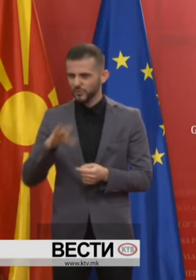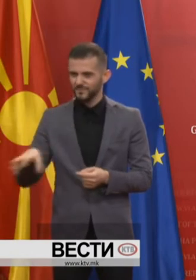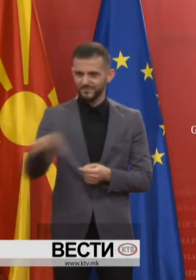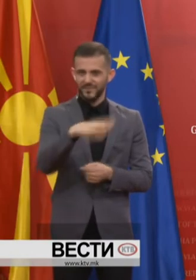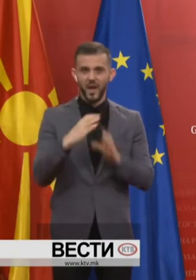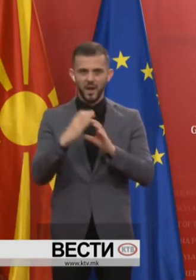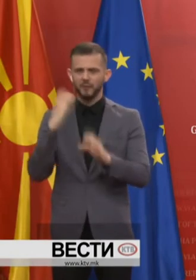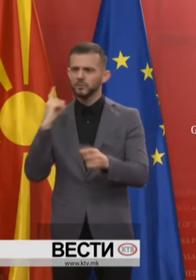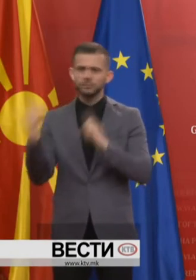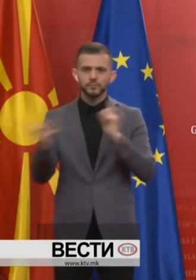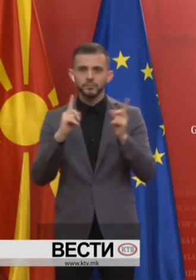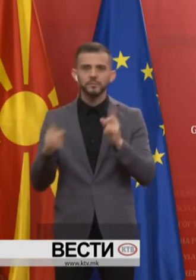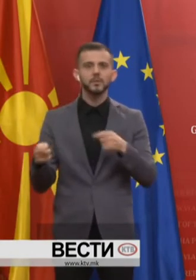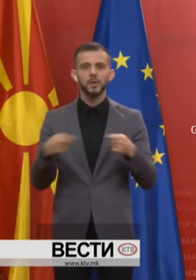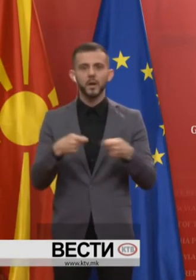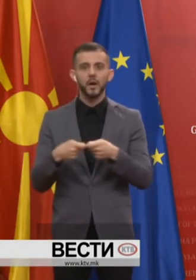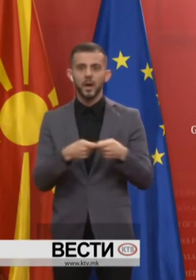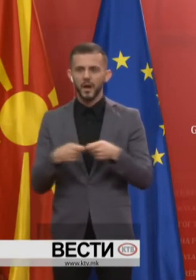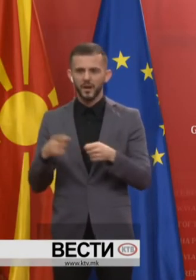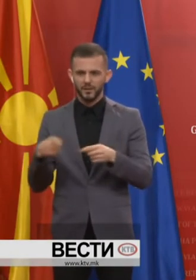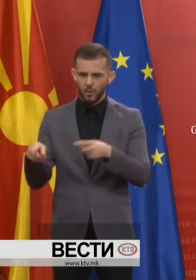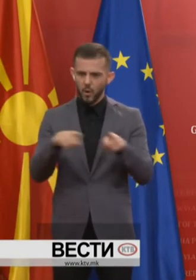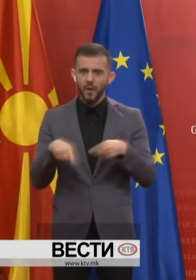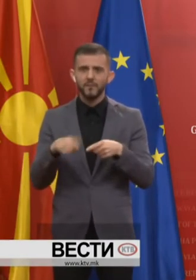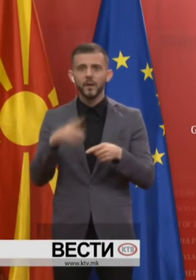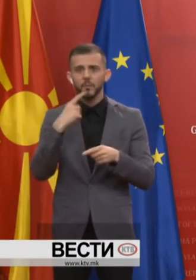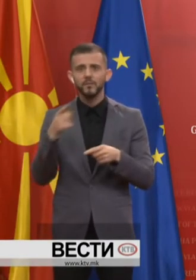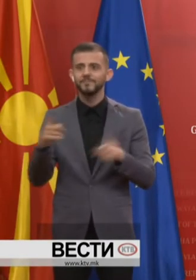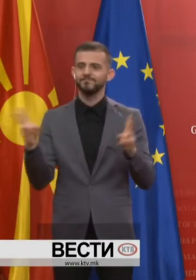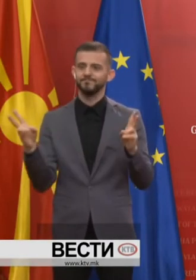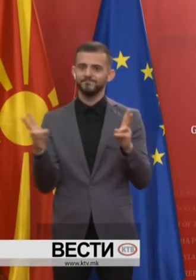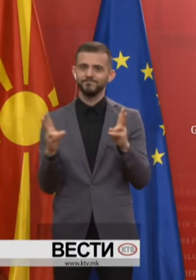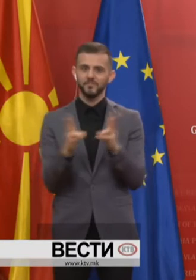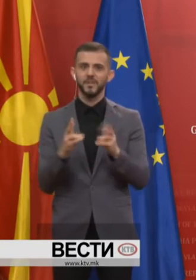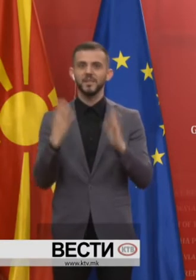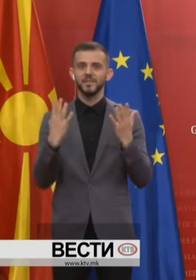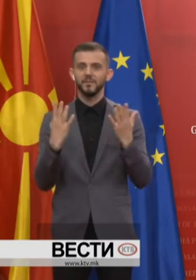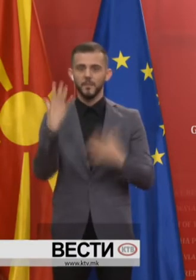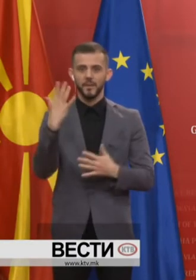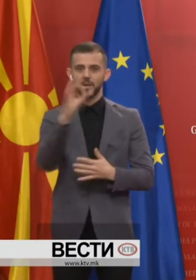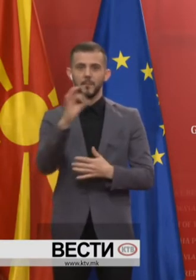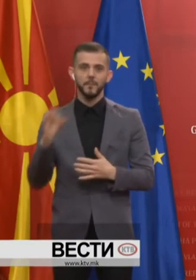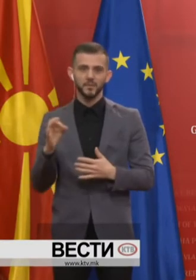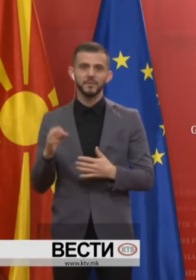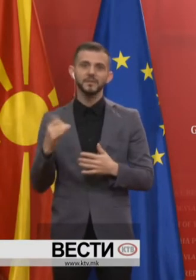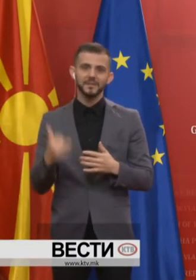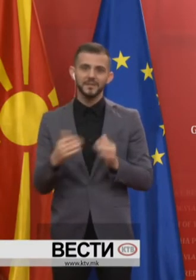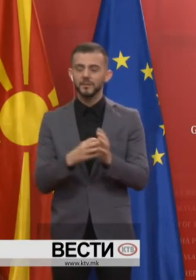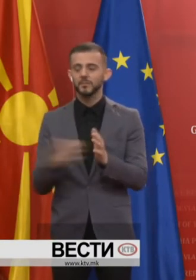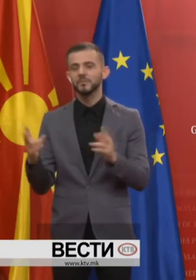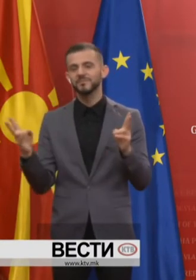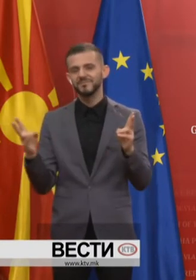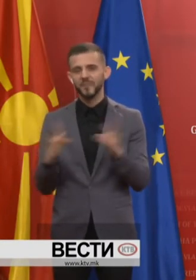речиси целосно редуциран, односно неговиот интензитет е намален за 95% и продолжува да се